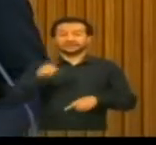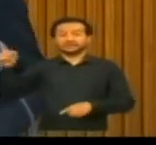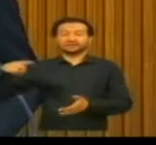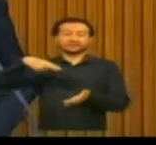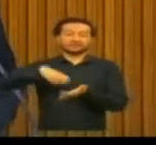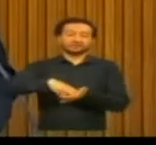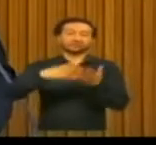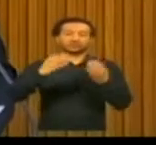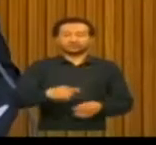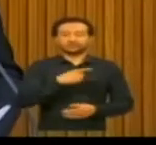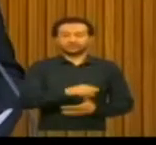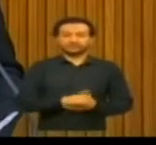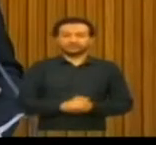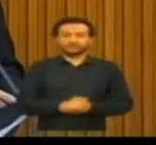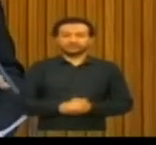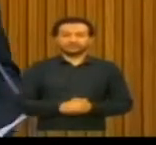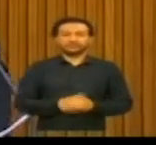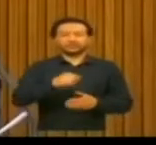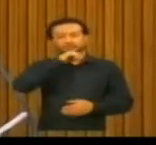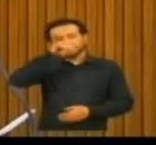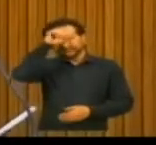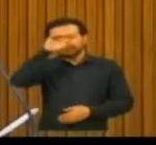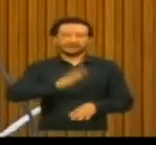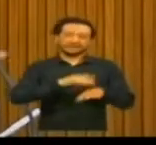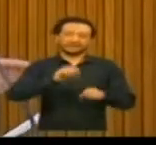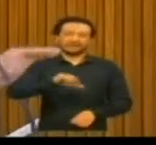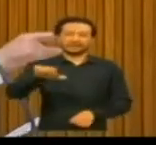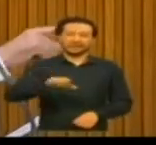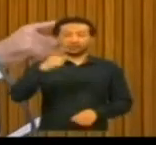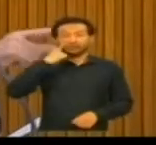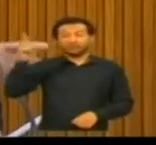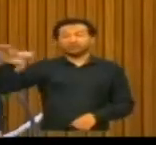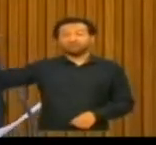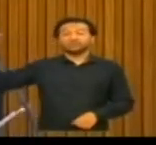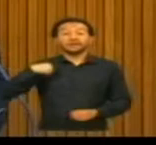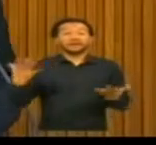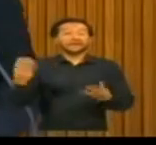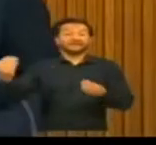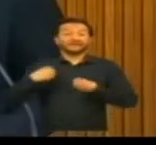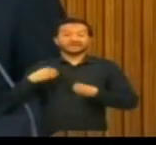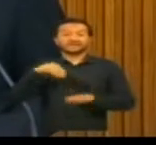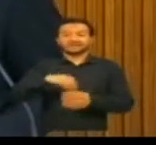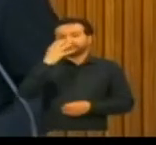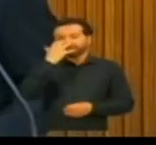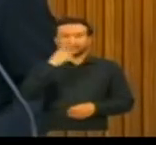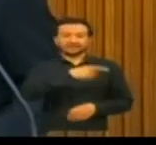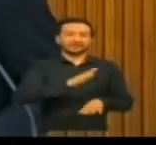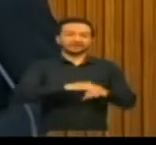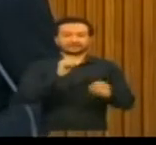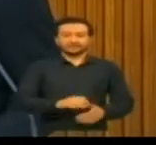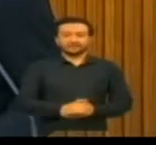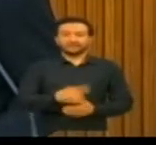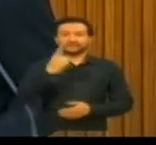kat olurlar. El ete köperler. İktidar acaba bana ne verecek diye beklenti içine girerler.